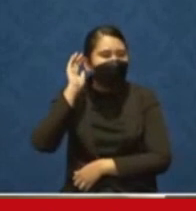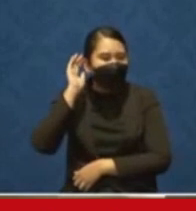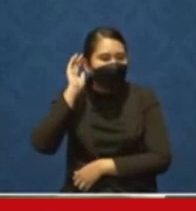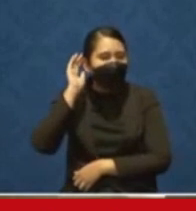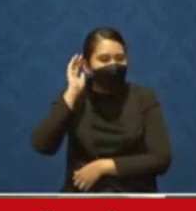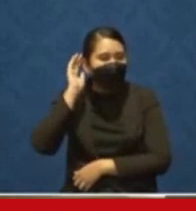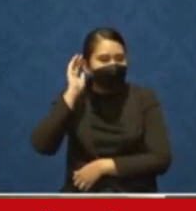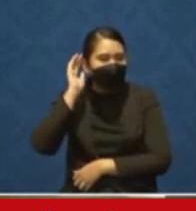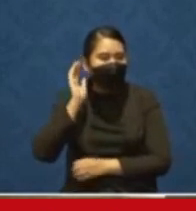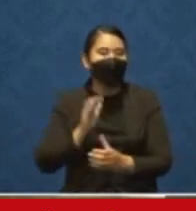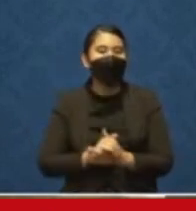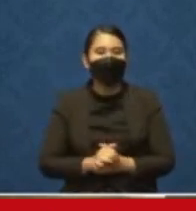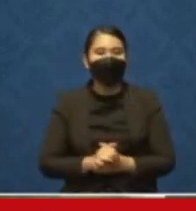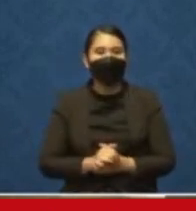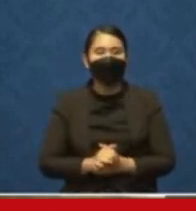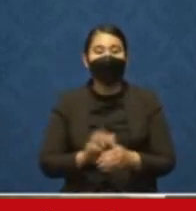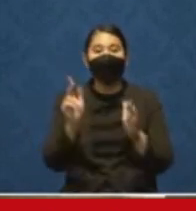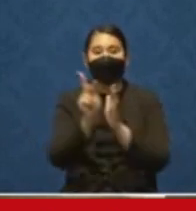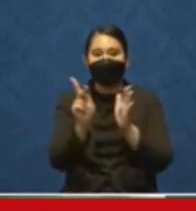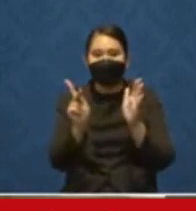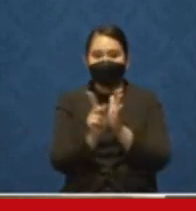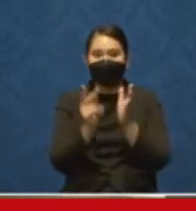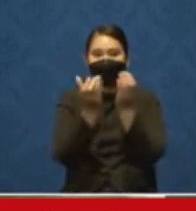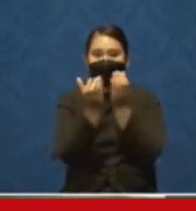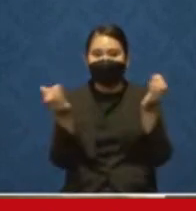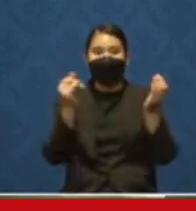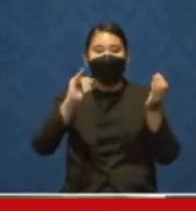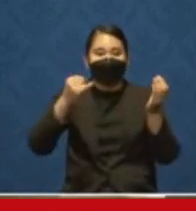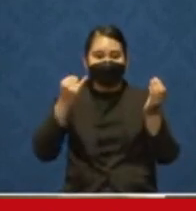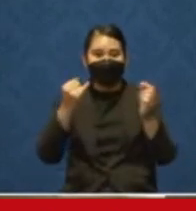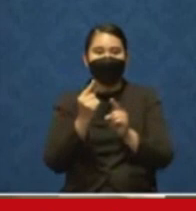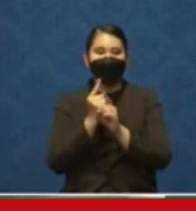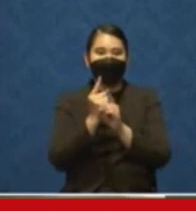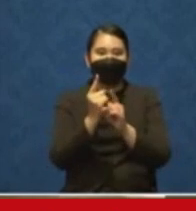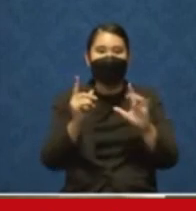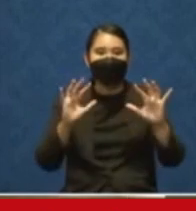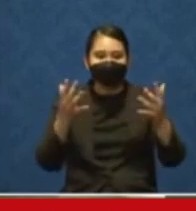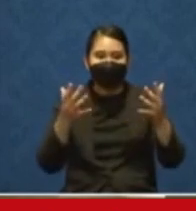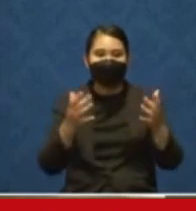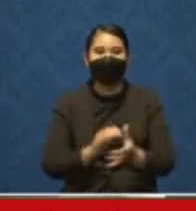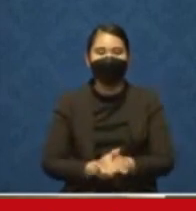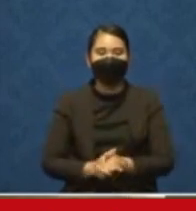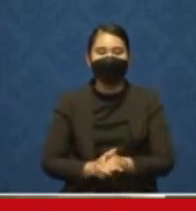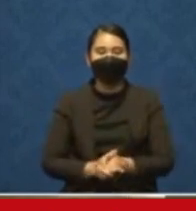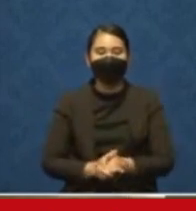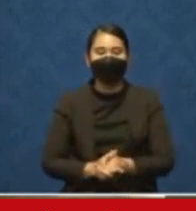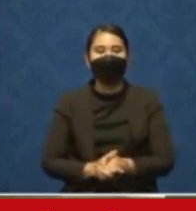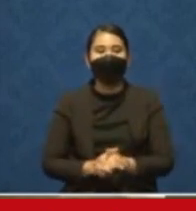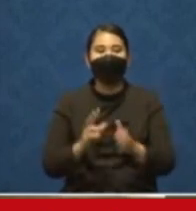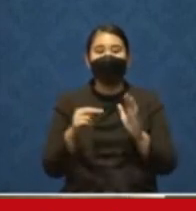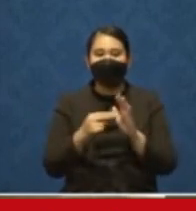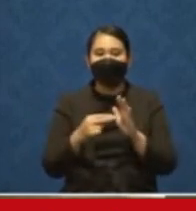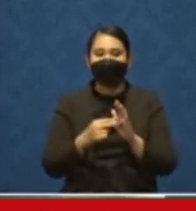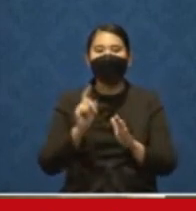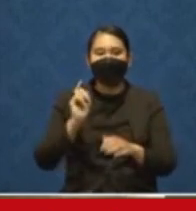เดียวโยงใยไปมากับการรัฐบาลในวงการเมืองอันนี้จึงเชื่อได้ว่าขั้นน่ะ